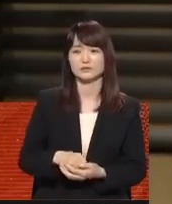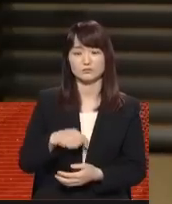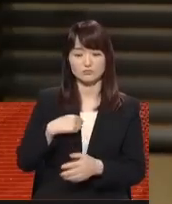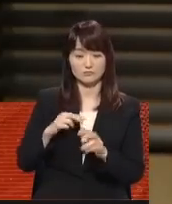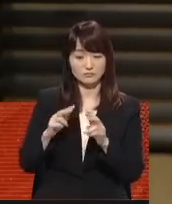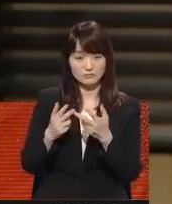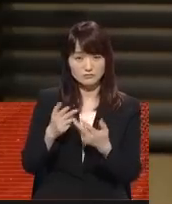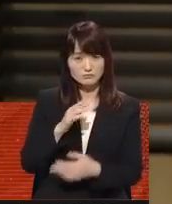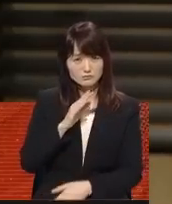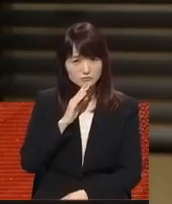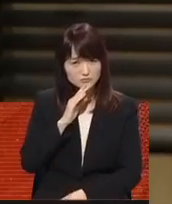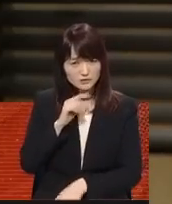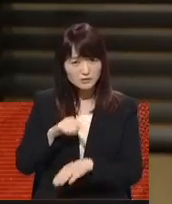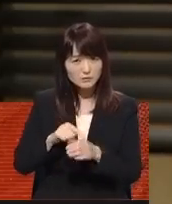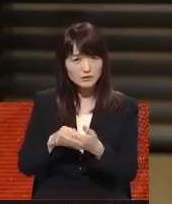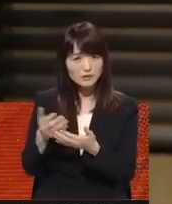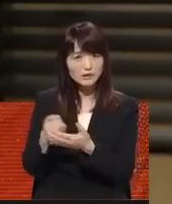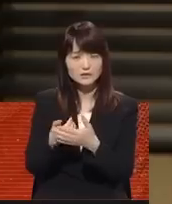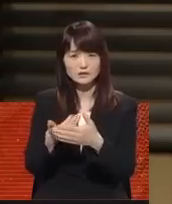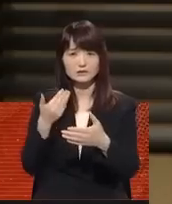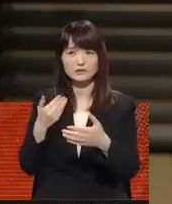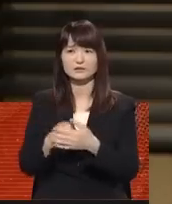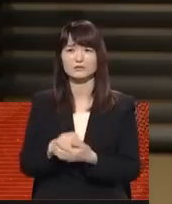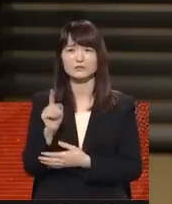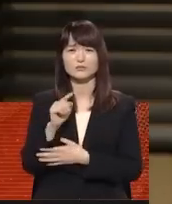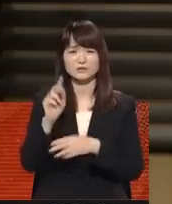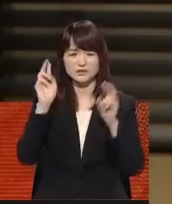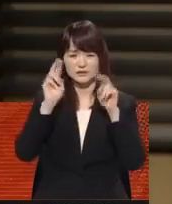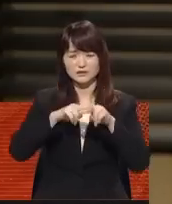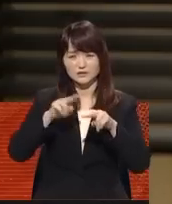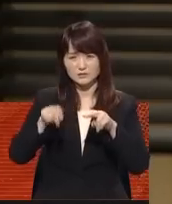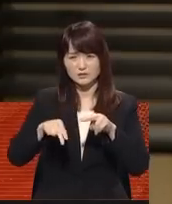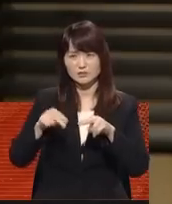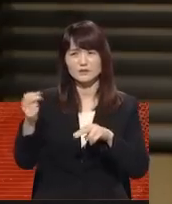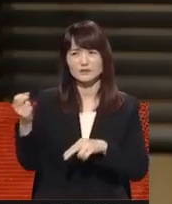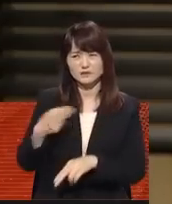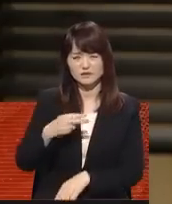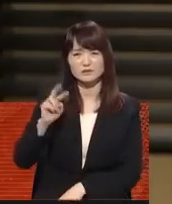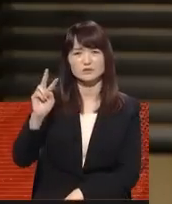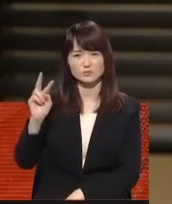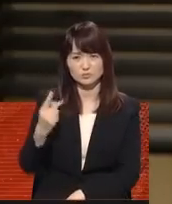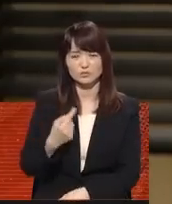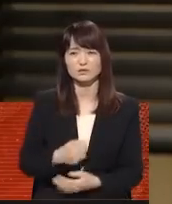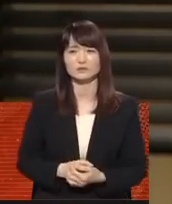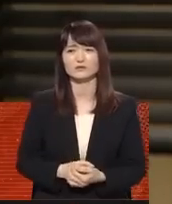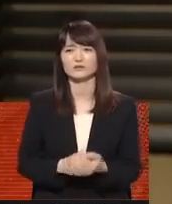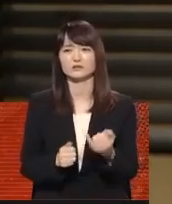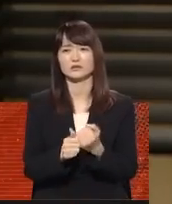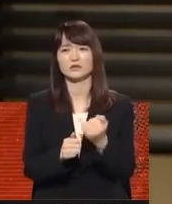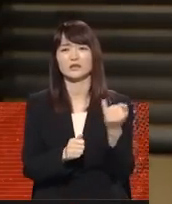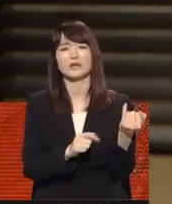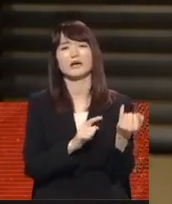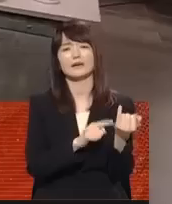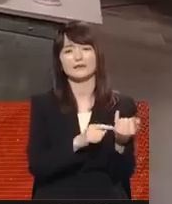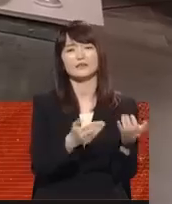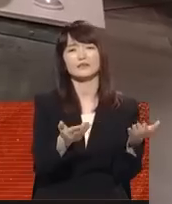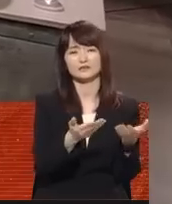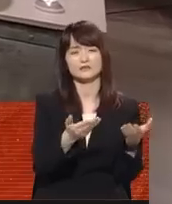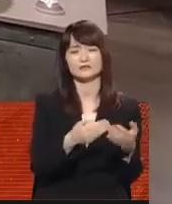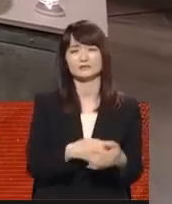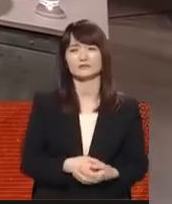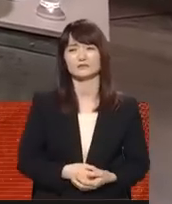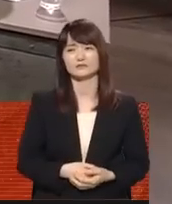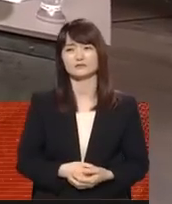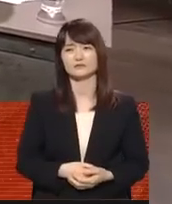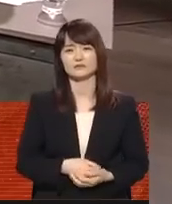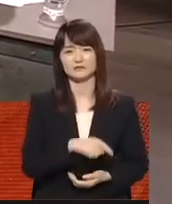그런 마음 갖기 전에는 어쨌든간에 나갔다 또 다시 돌아올 것 같거든요 아 그러면은 아내가 일을 하시고 저는 차라리 그게